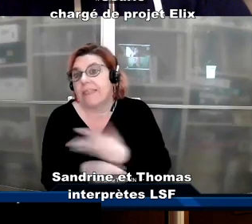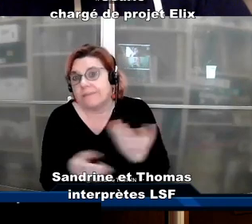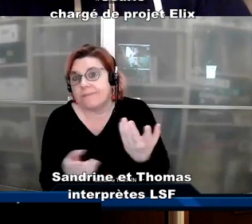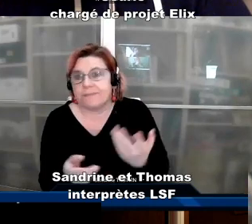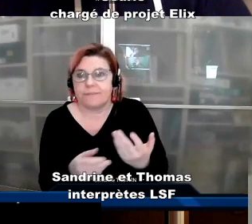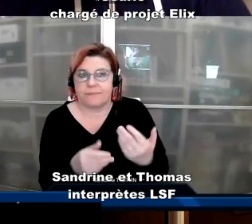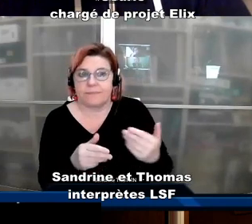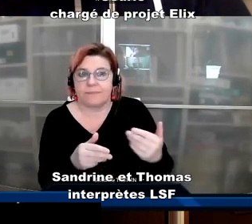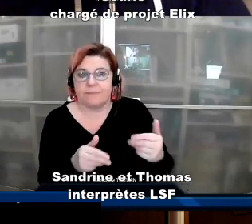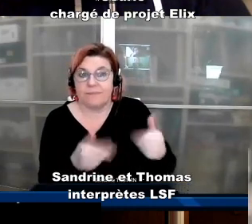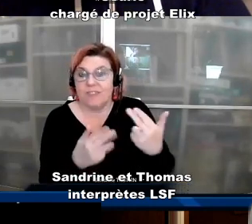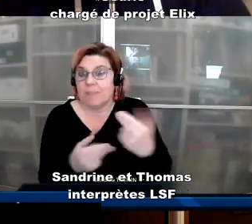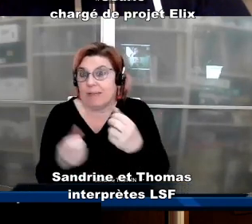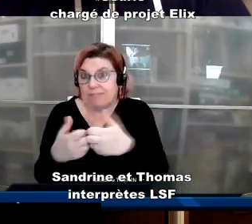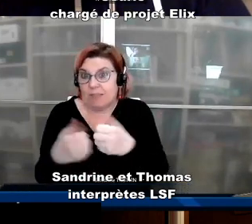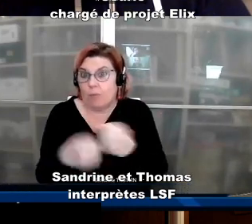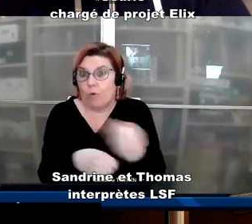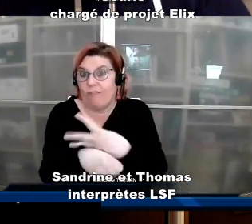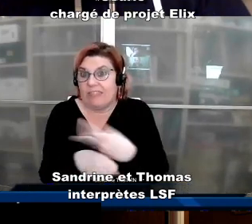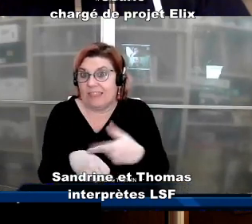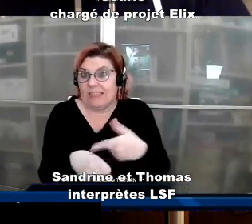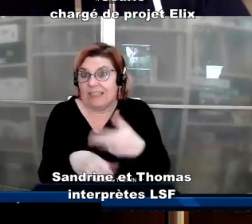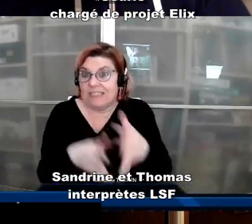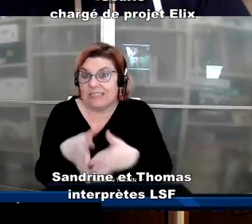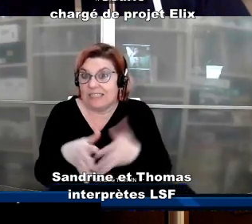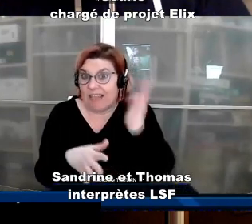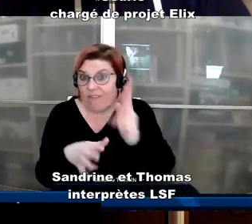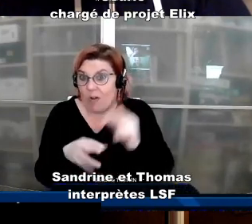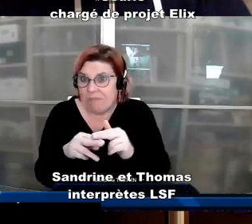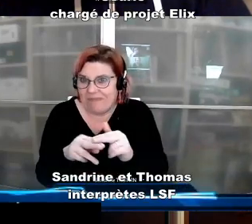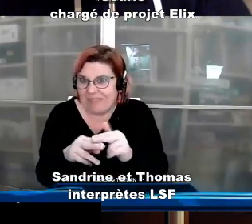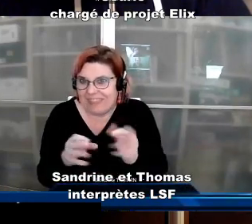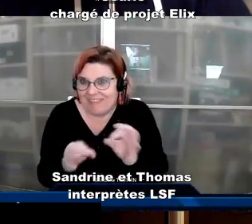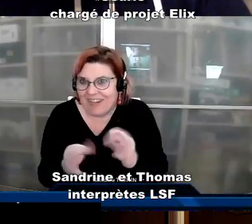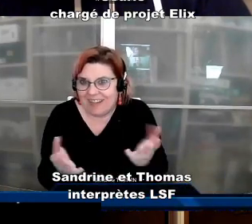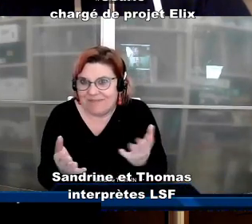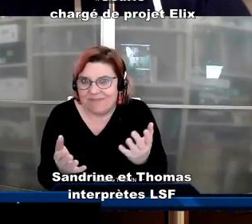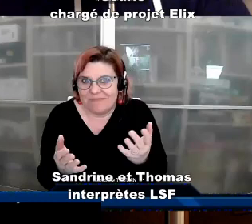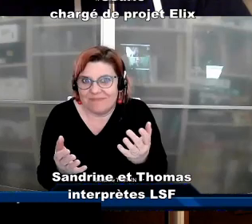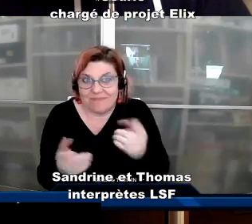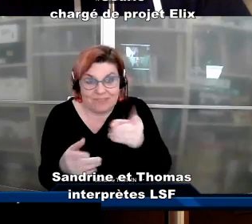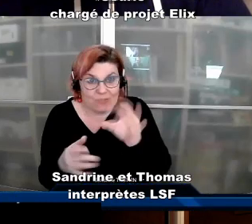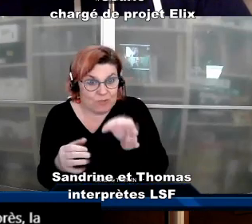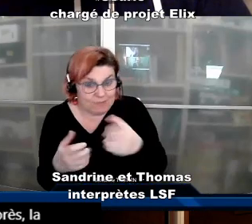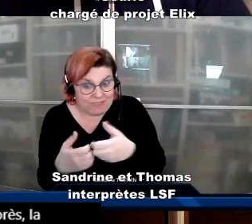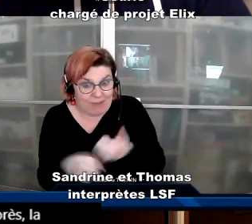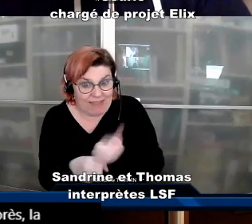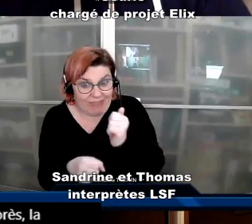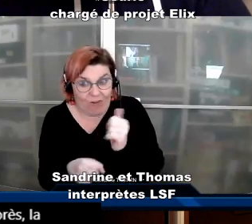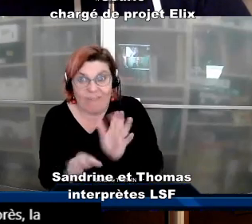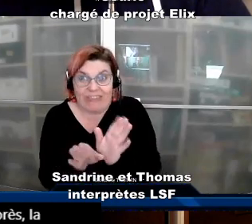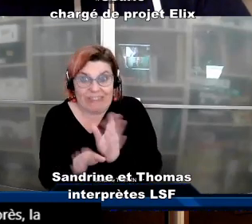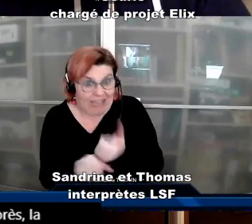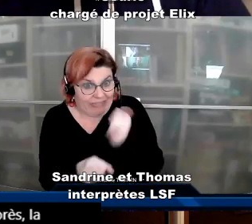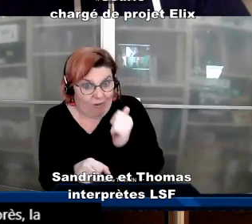Justement, Covid, un signe qui n'existait pas il y a quelques années. Voilà. Et, il y a un an, on peut dire. Hein. Oui, voilà.